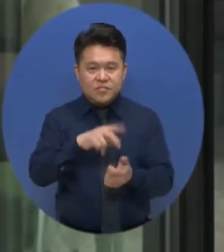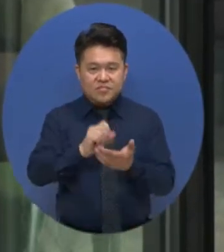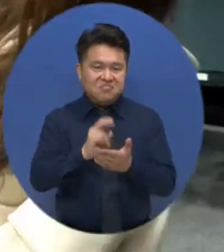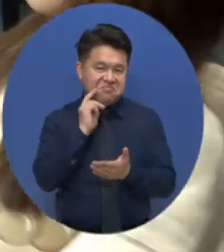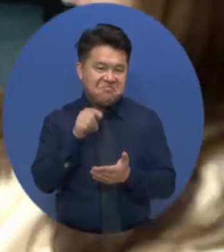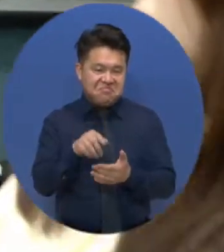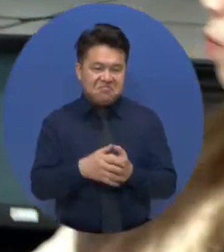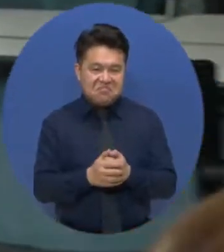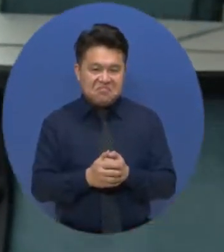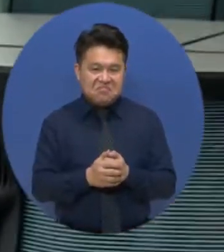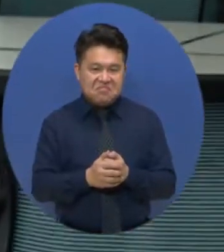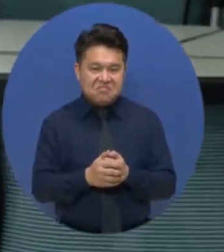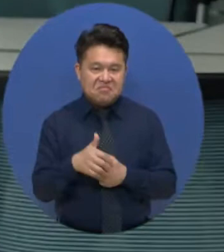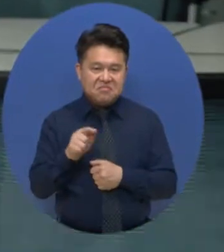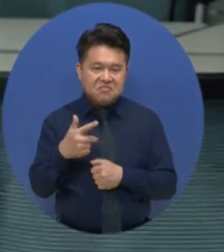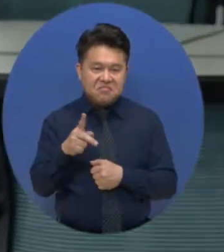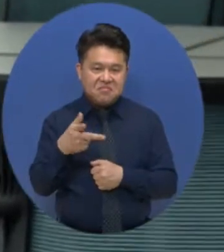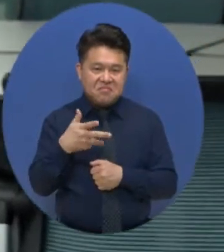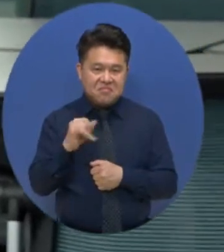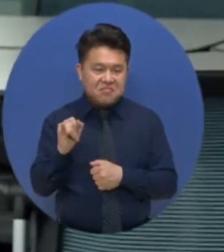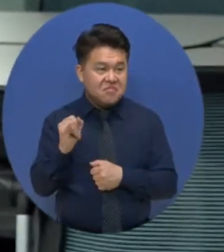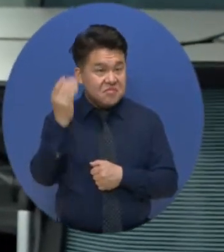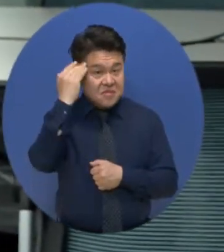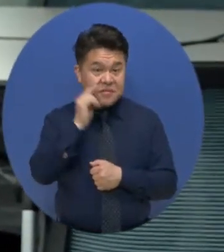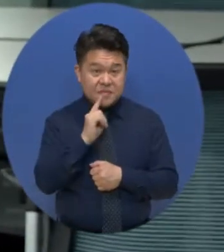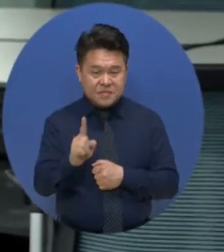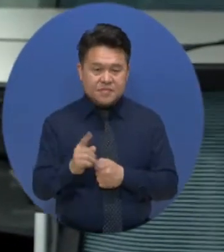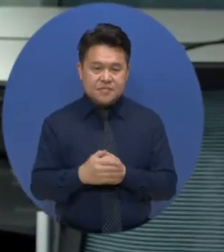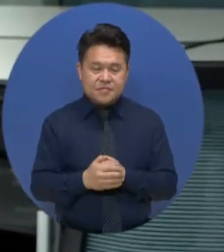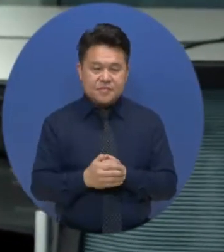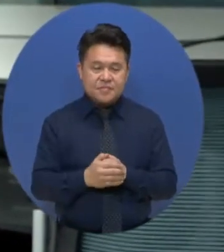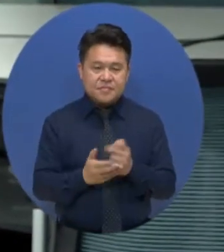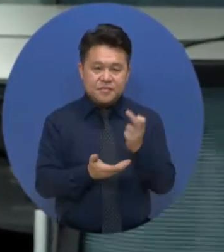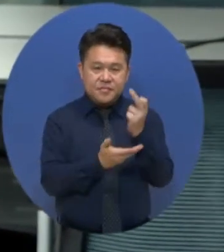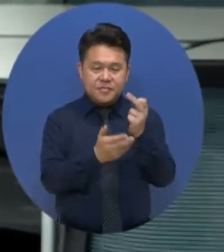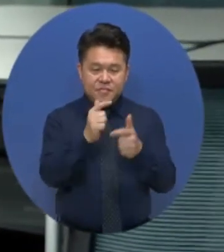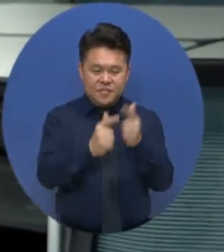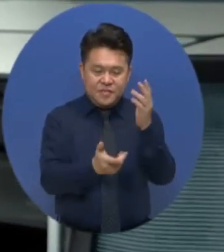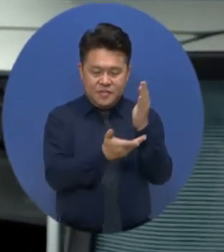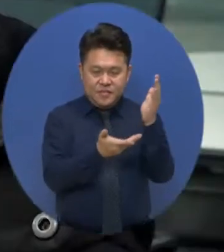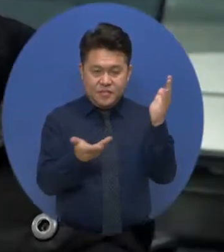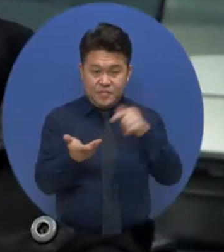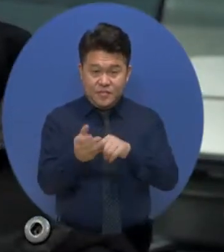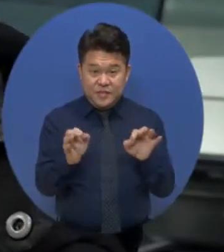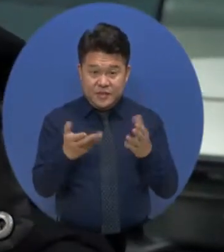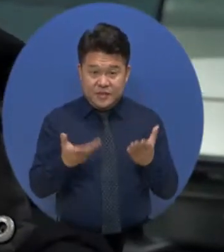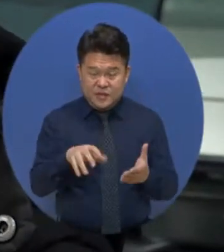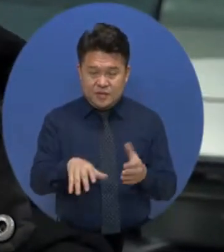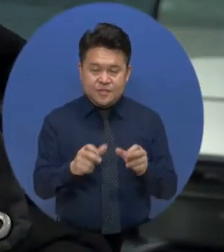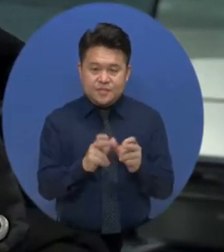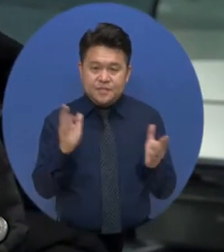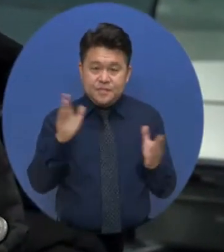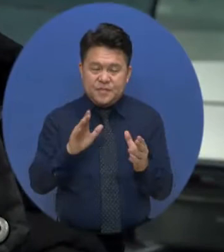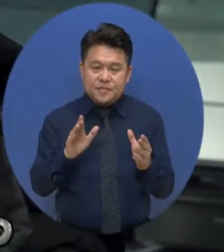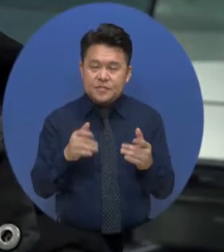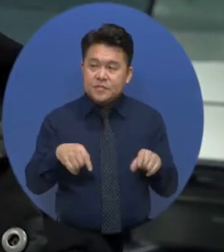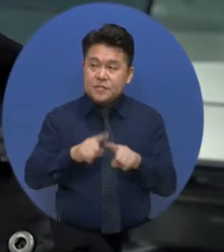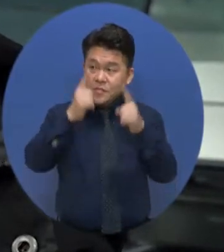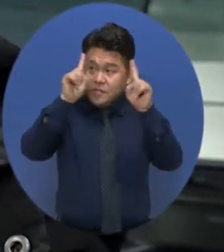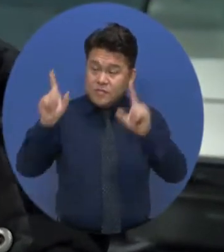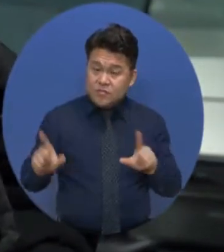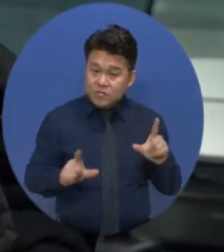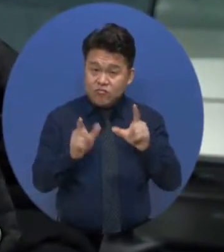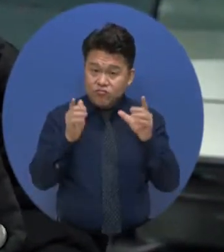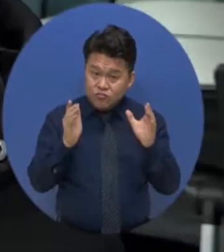같아요. 그라지기는 순우리말인데요. 나무 그늘 및 잠시 쉬어가는 곳. 장애 학생들이 같이